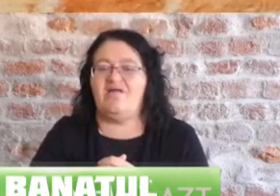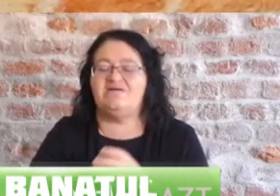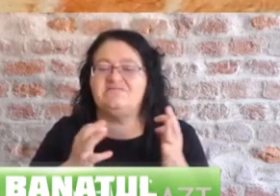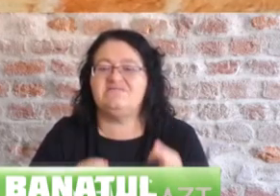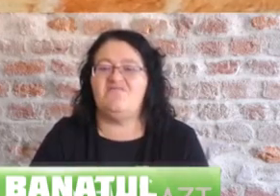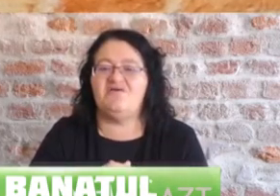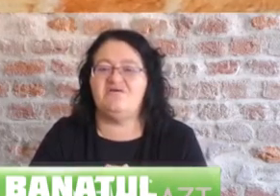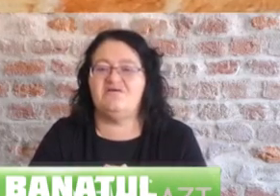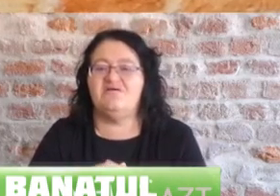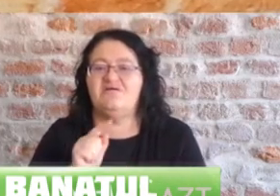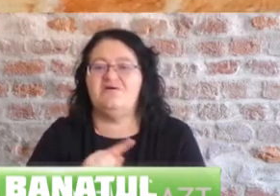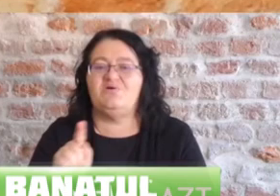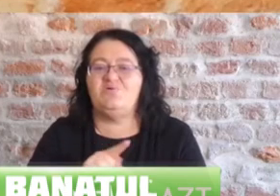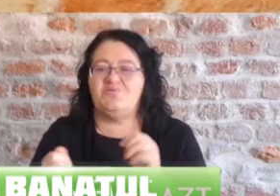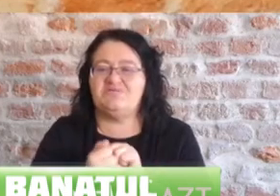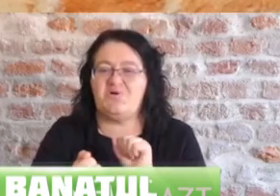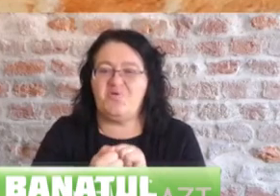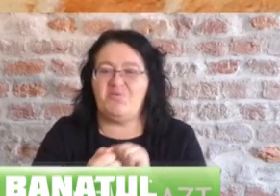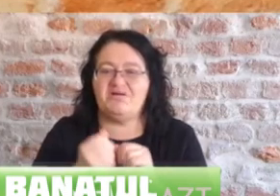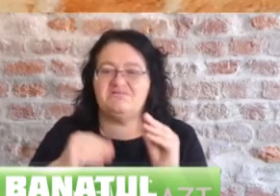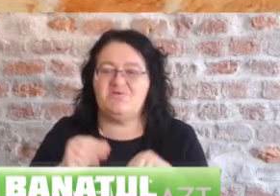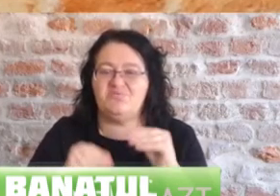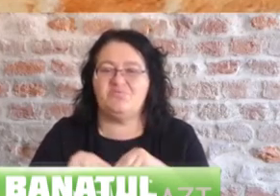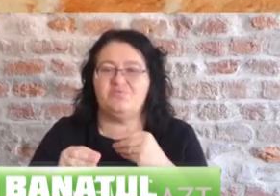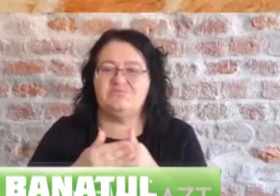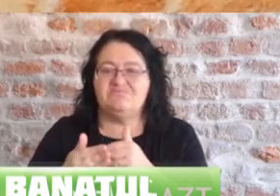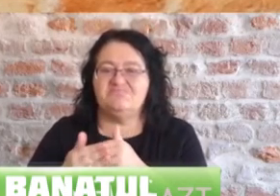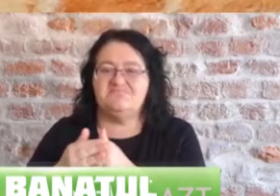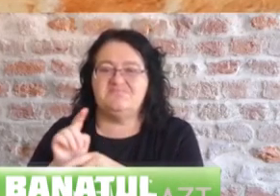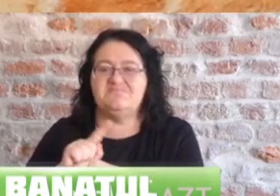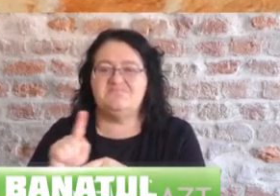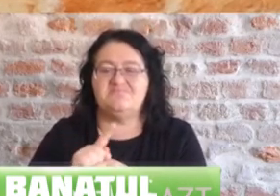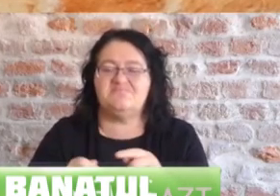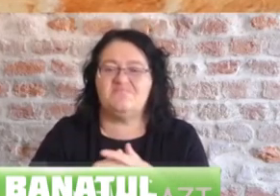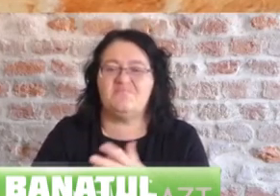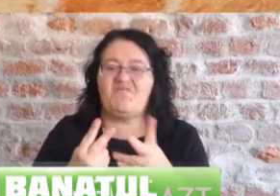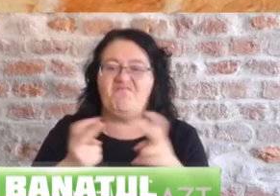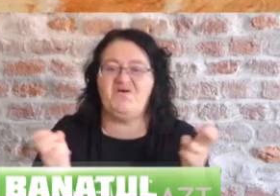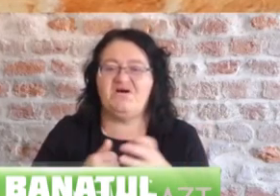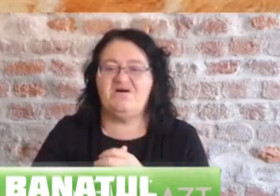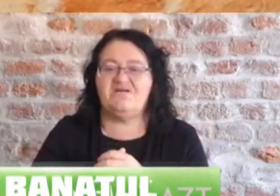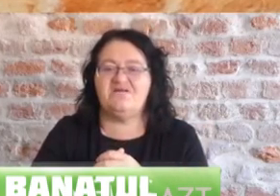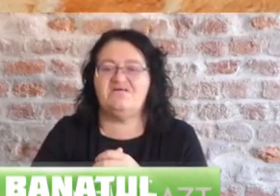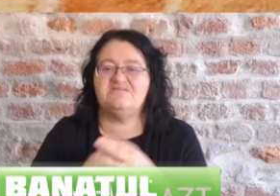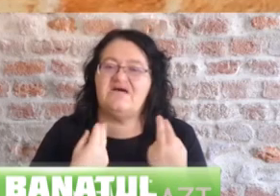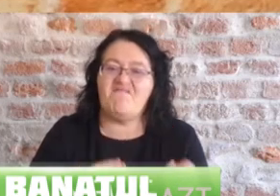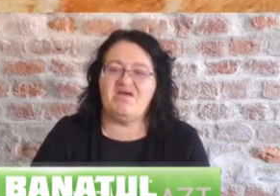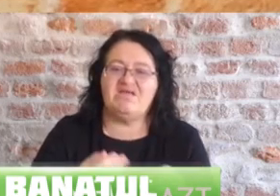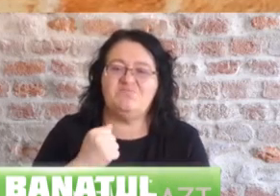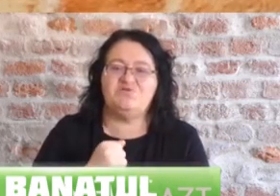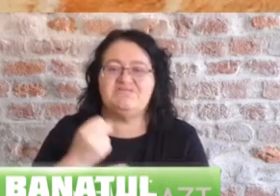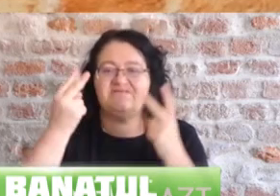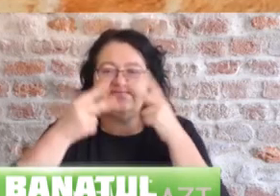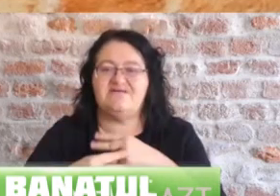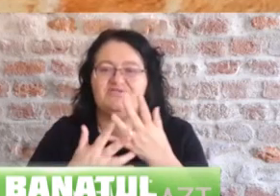fi, sau lucrurile s-au aglomerat, s-au așezat unele lângă altele, fără să revenim și să